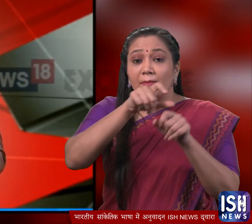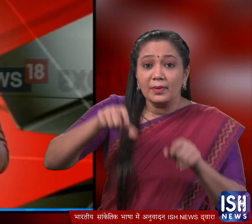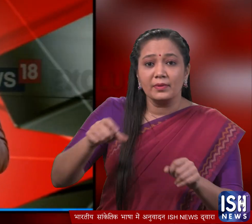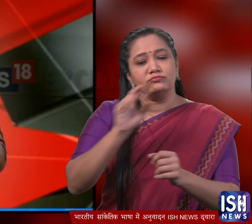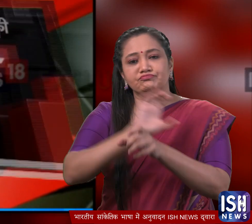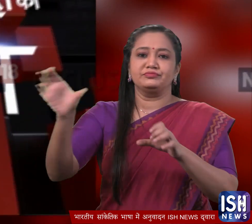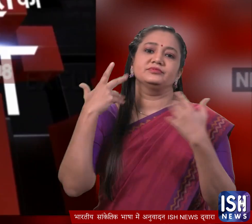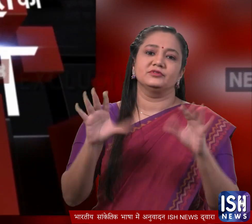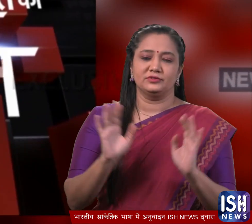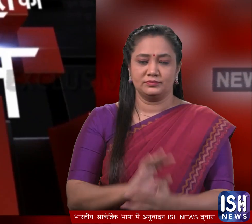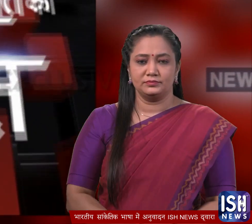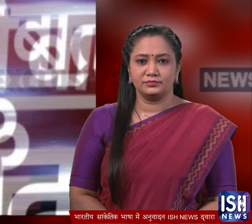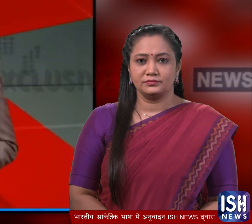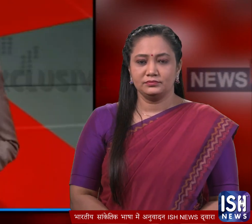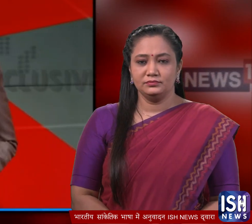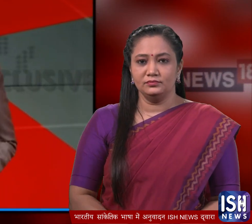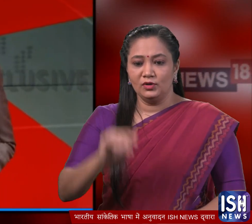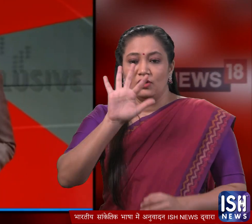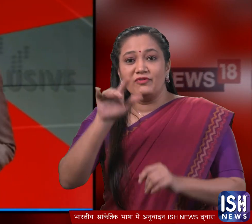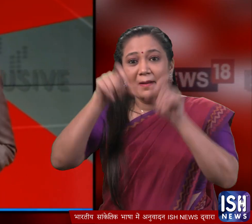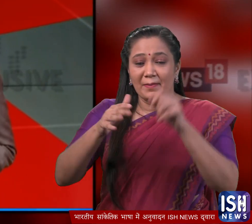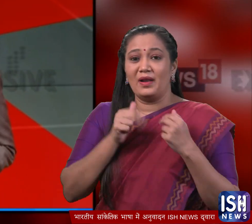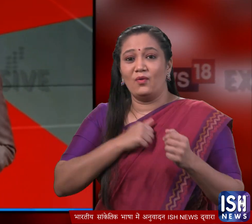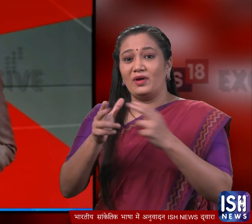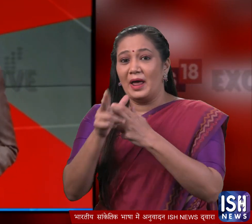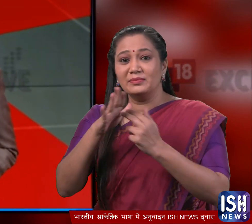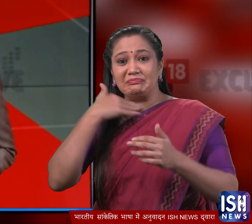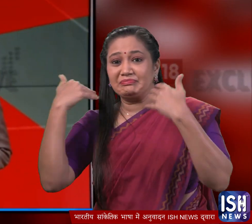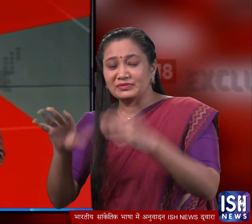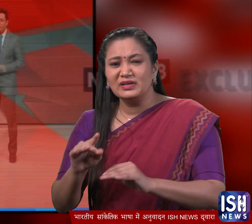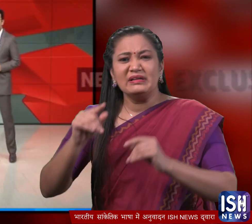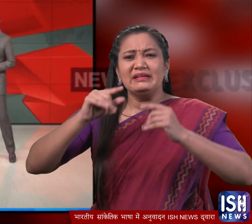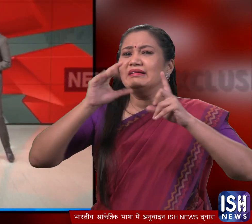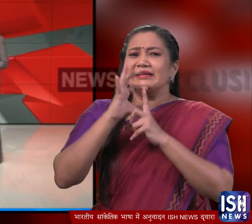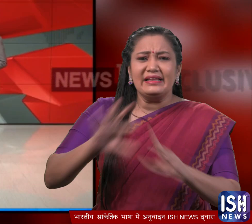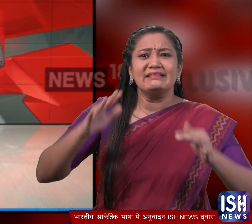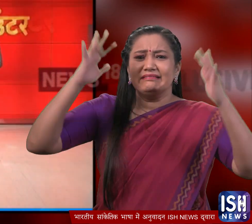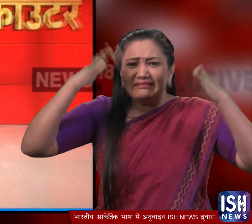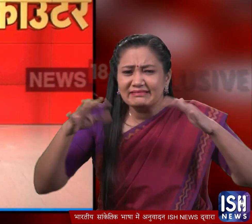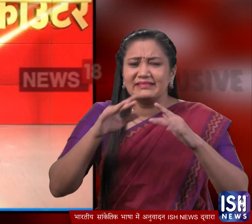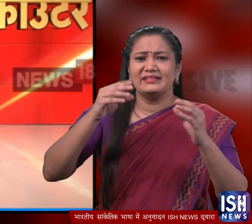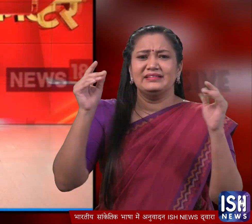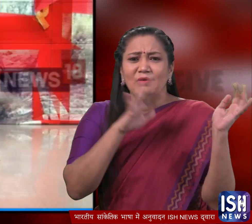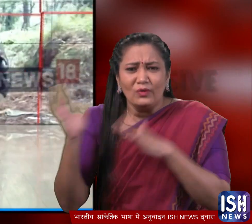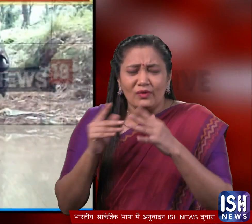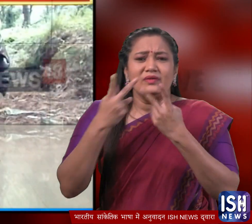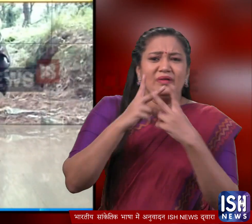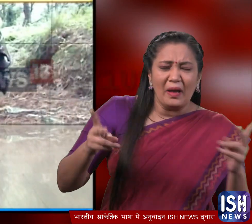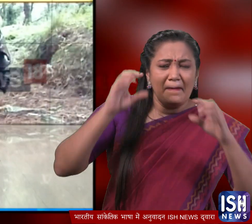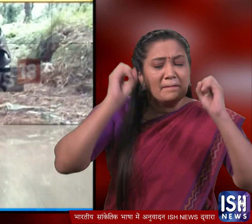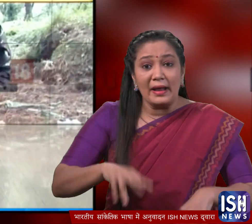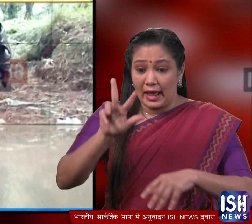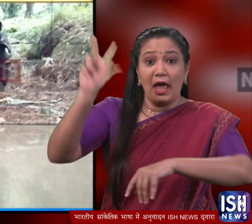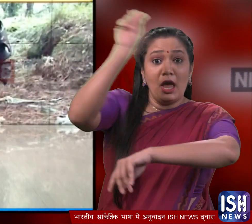पुलिसकर्मियों को सस्पेंड कर दिया। अपने 5 साथियों की शहादत का बदला लेने के लिए खराब मौसम के बावजूद जम्मू के पुंछ में 8वें दिन